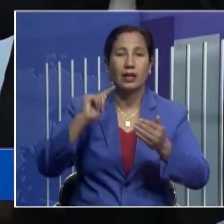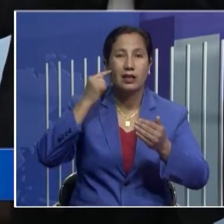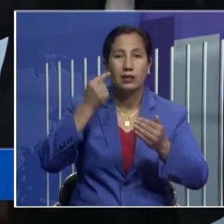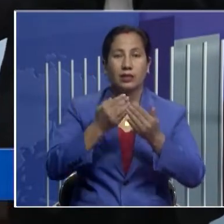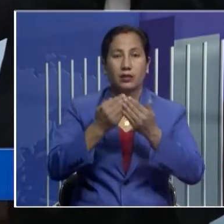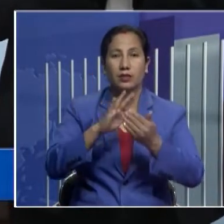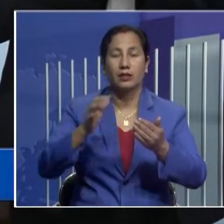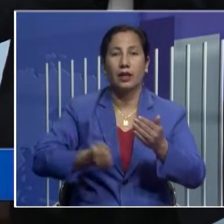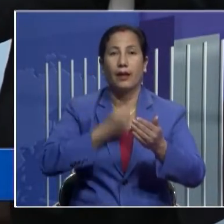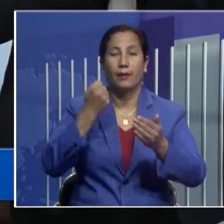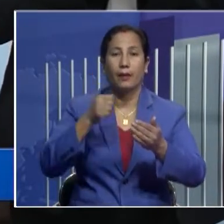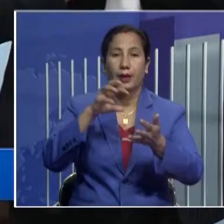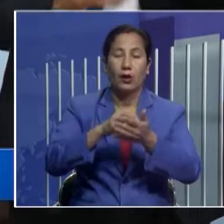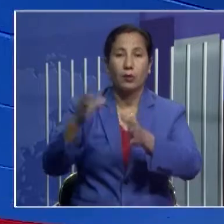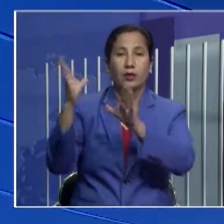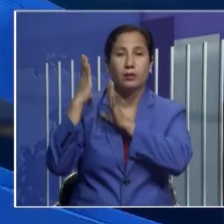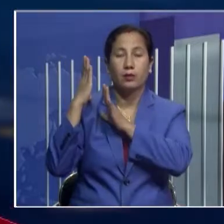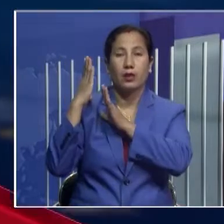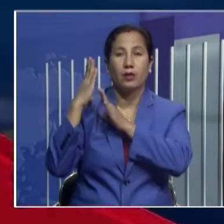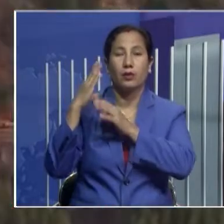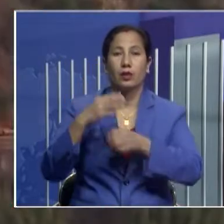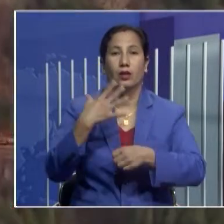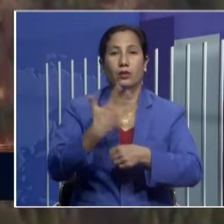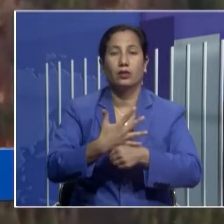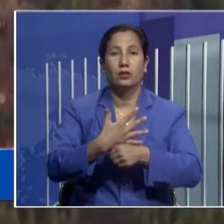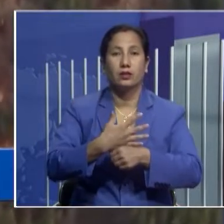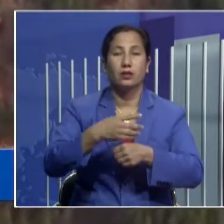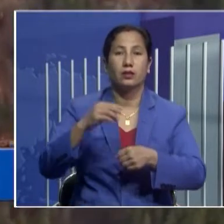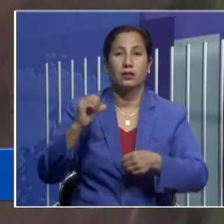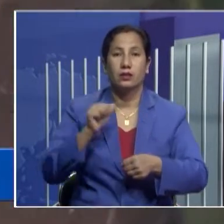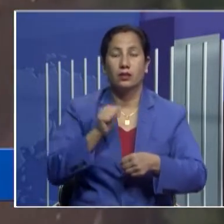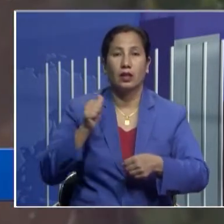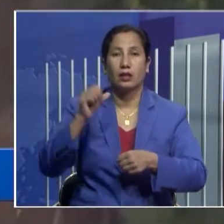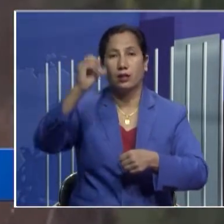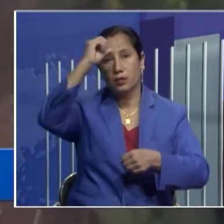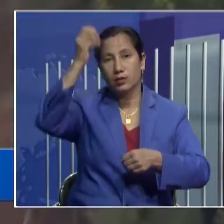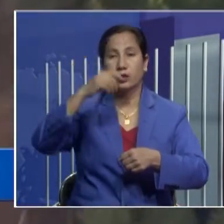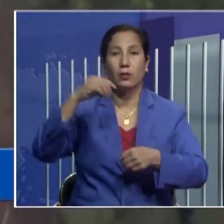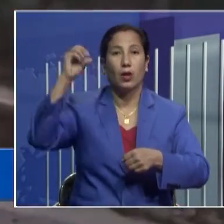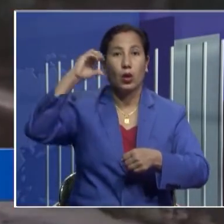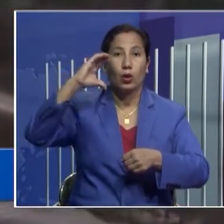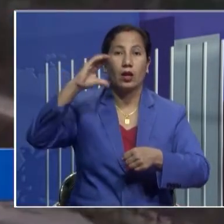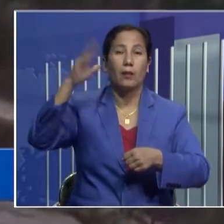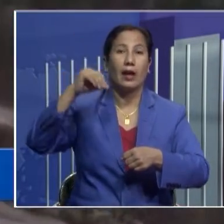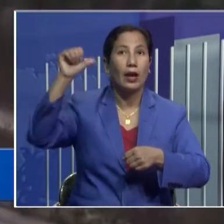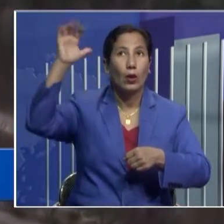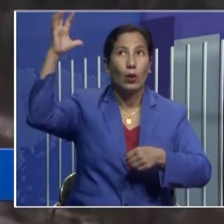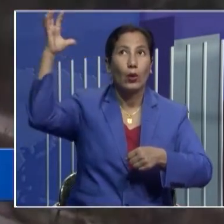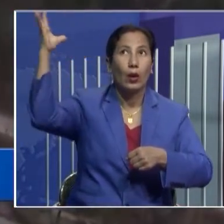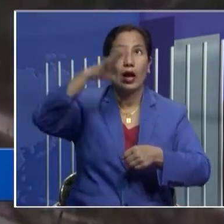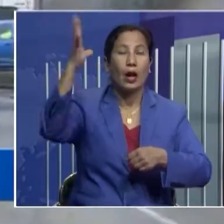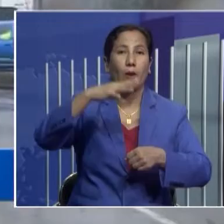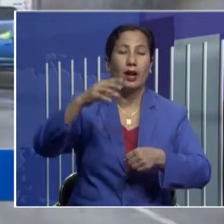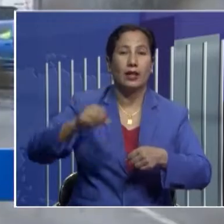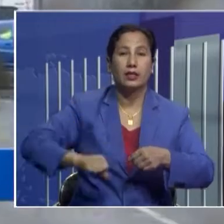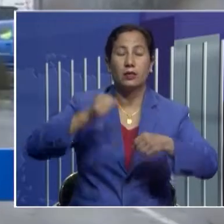आफ्नो ठाउँप्रति जिम्मेवार बनाउने उद्देश्य। क्यानाडाको पश्चिमी राज्य ब्रिटिस कोलम्बियामा आएको आँधीले जनजीवन प्रभावित।